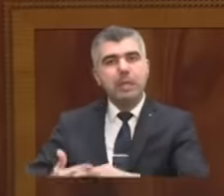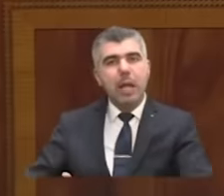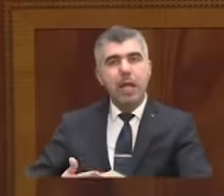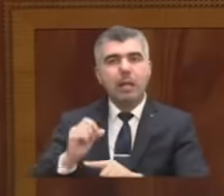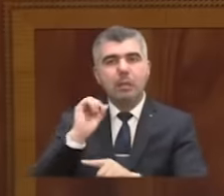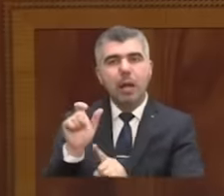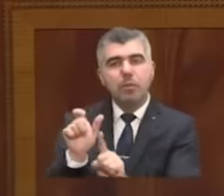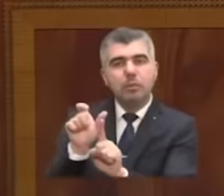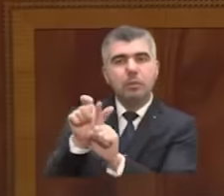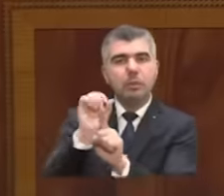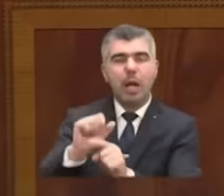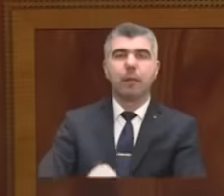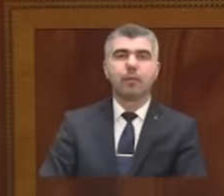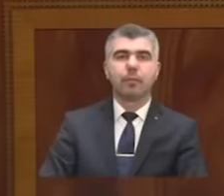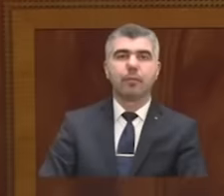والمالية